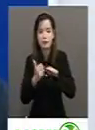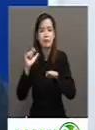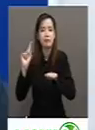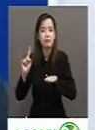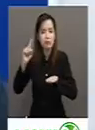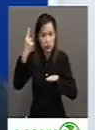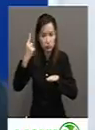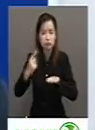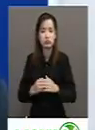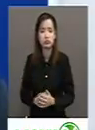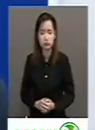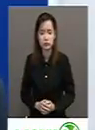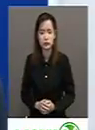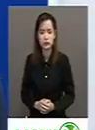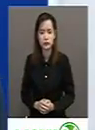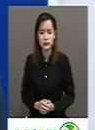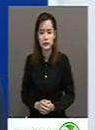ใหญ่ทีเดียวนะ